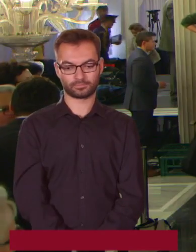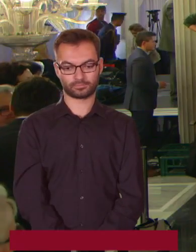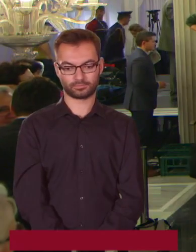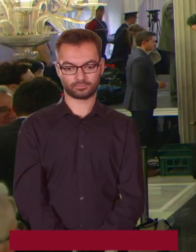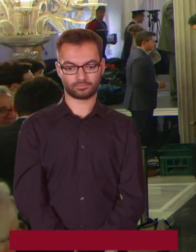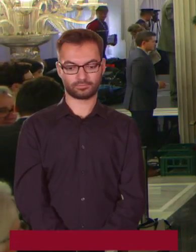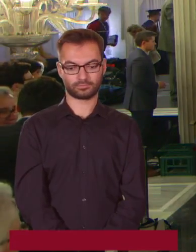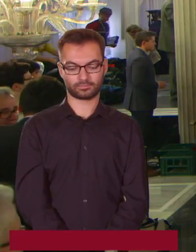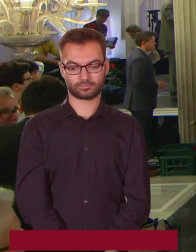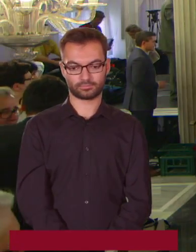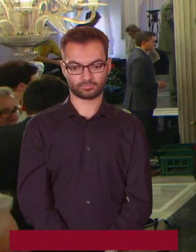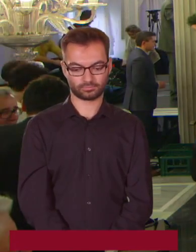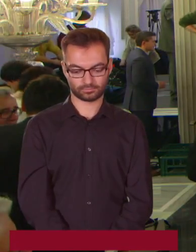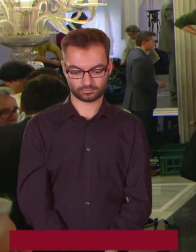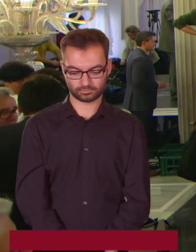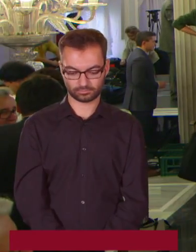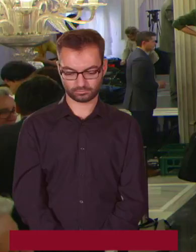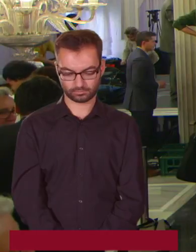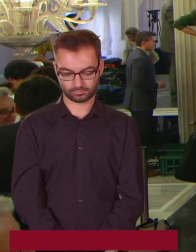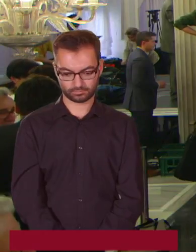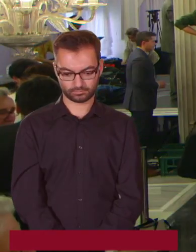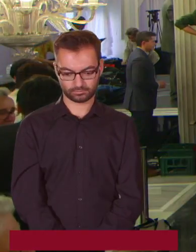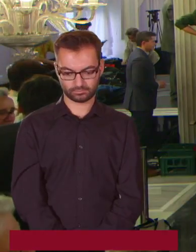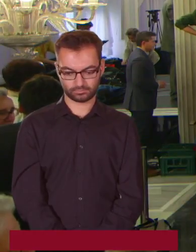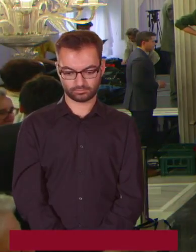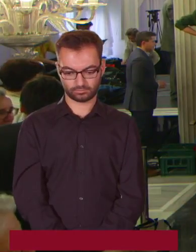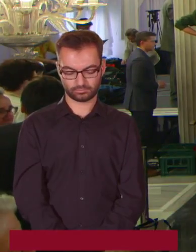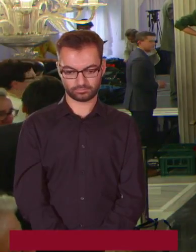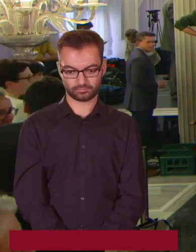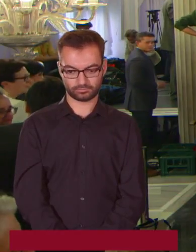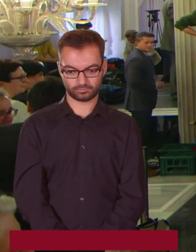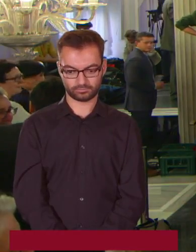To w takiej sytuacji poproszę pana Wojciecha Piotra Króla.